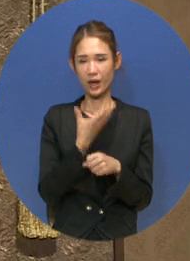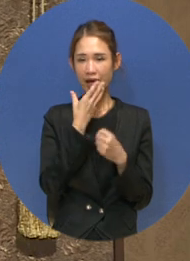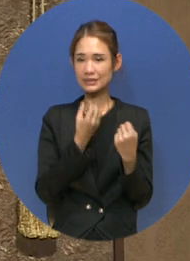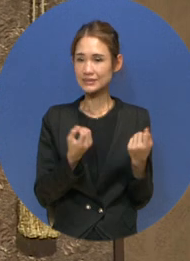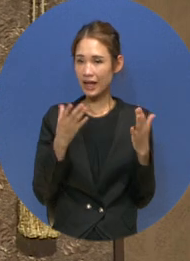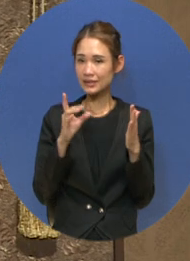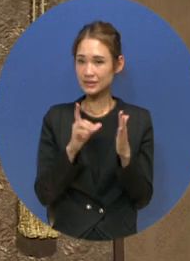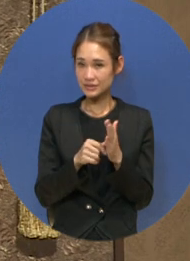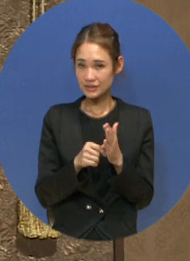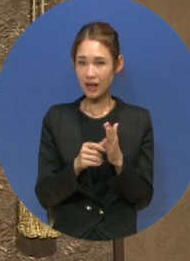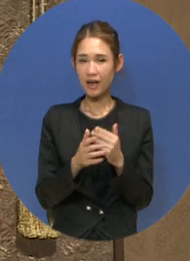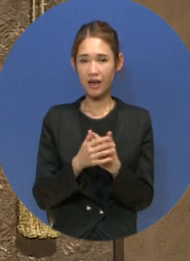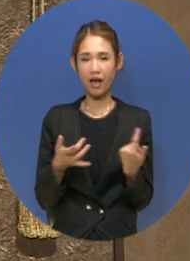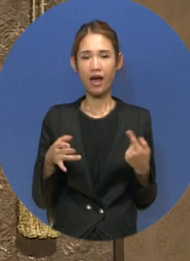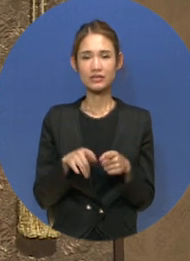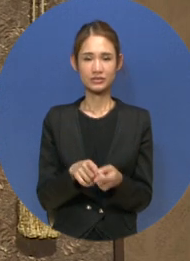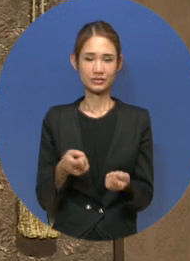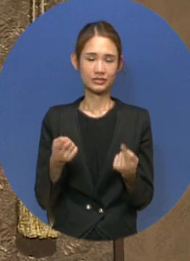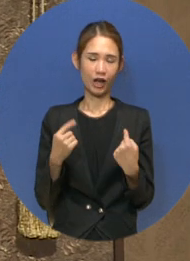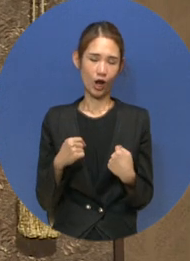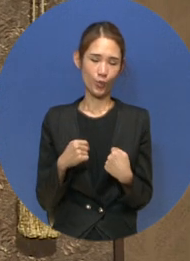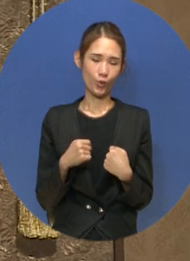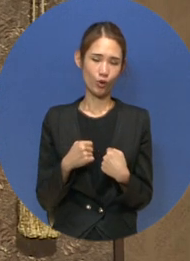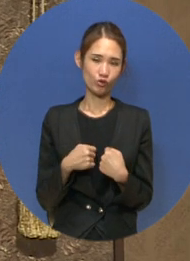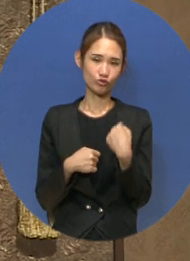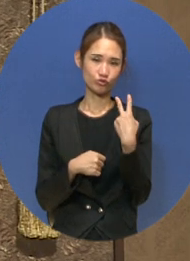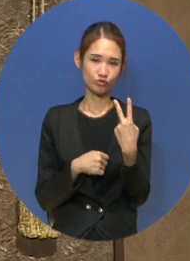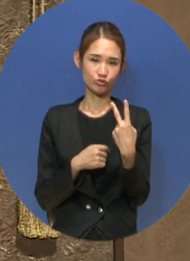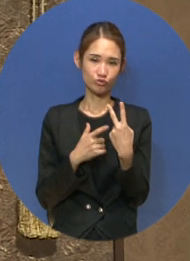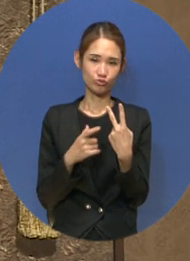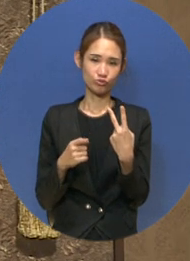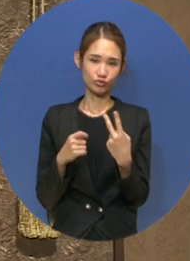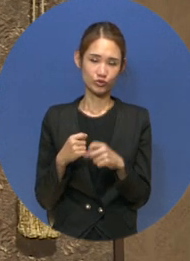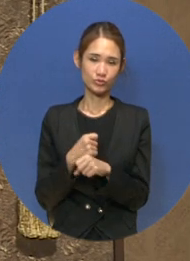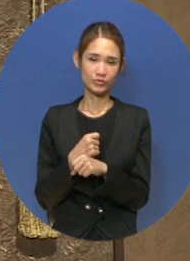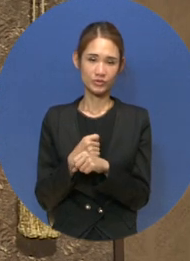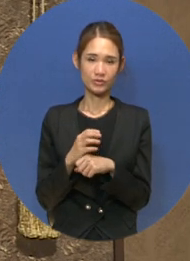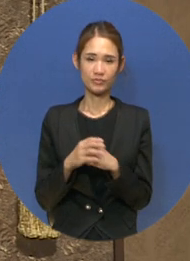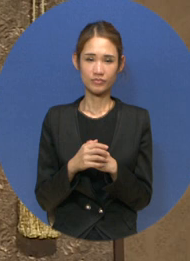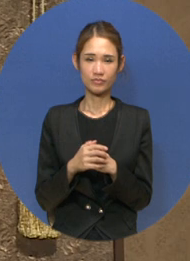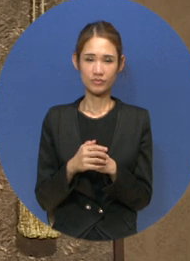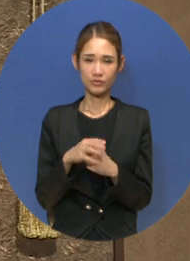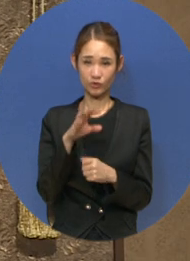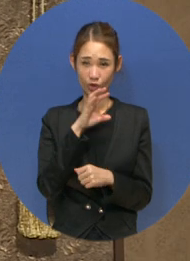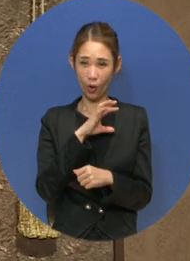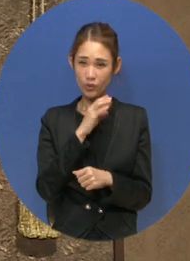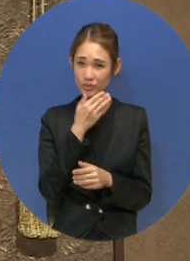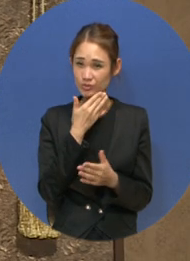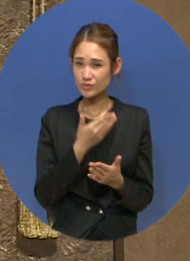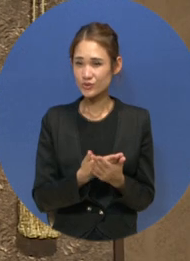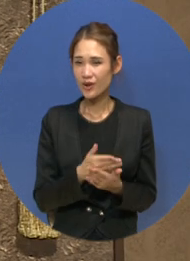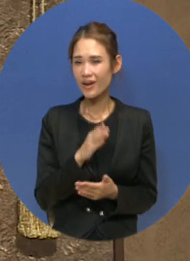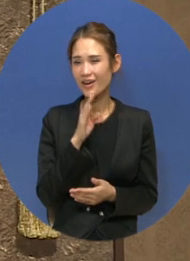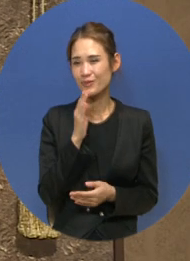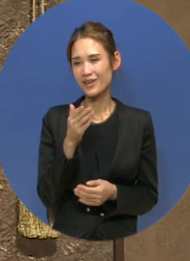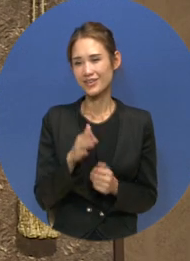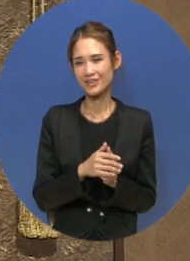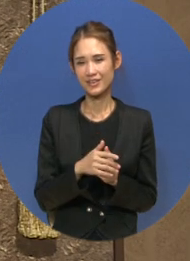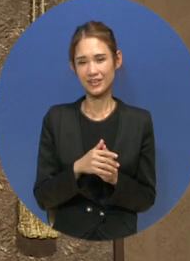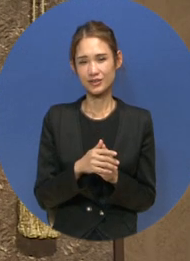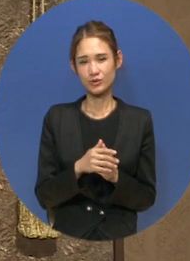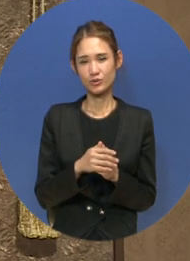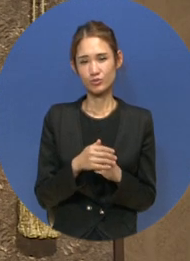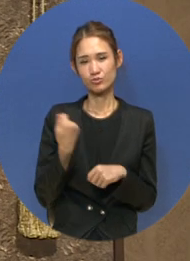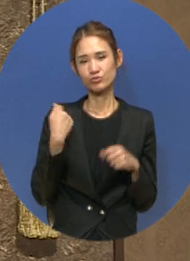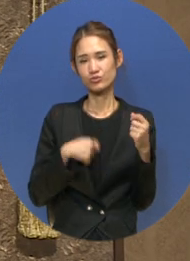때 함께 참여하는 그런 부분으로 하고 있습니다. 그래서 연습하는 것도 중요하지만 네. 그 무대를 만들어주는